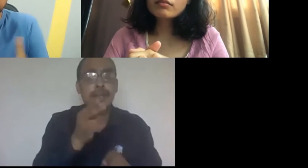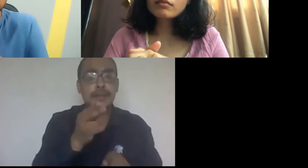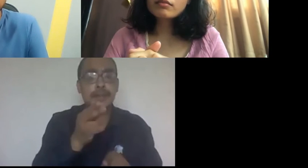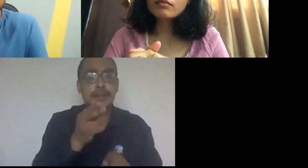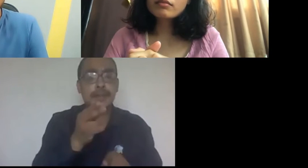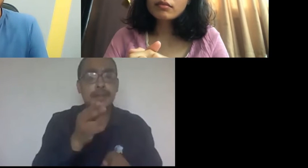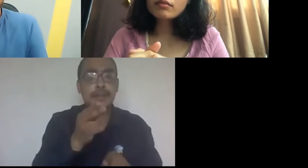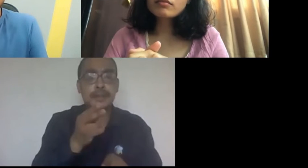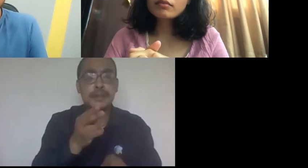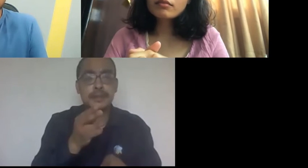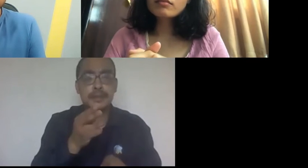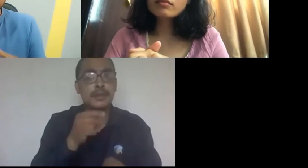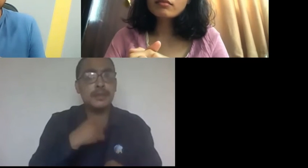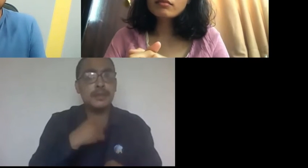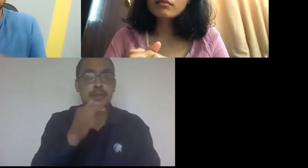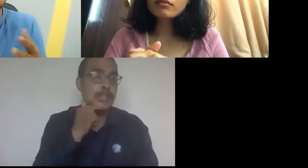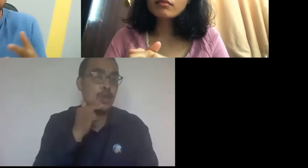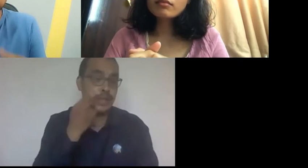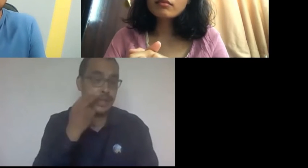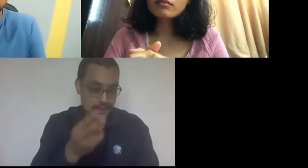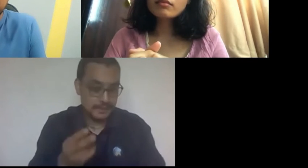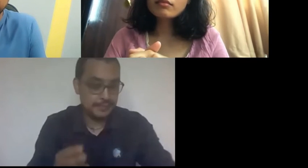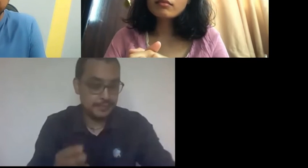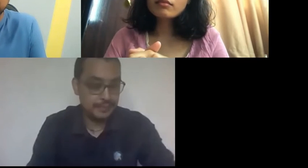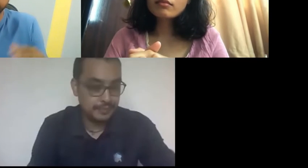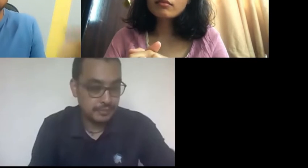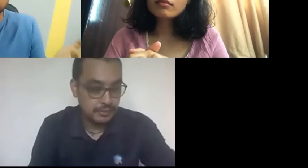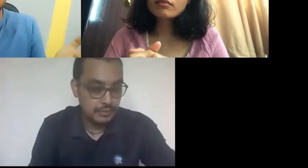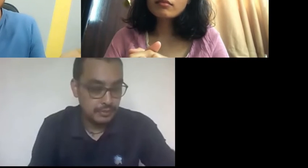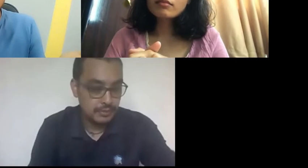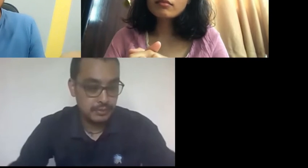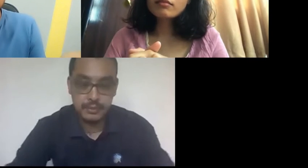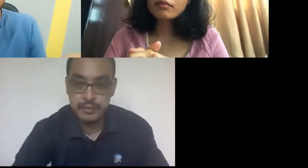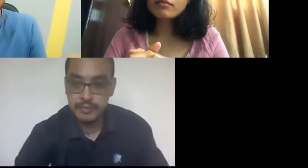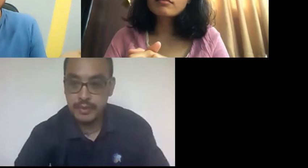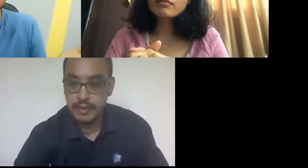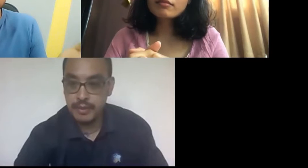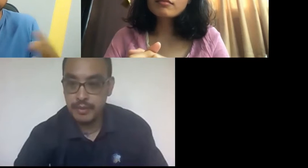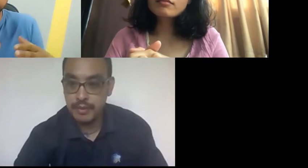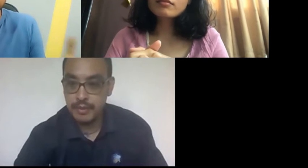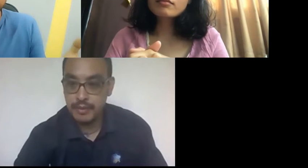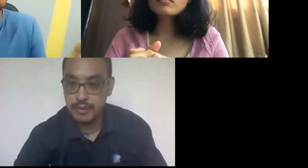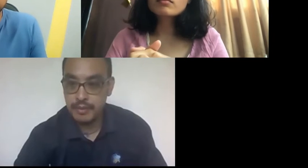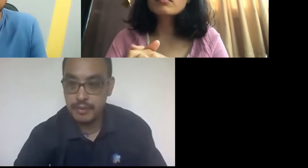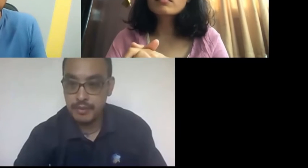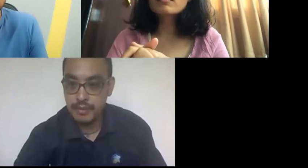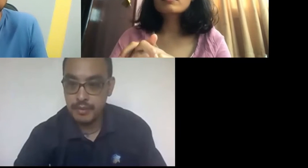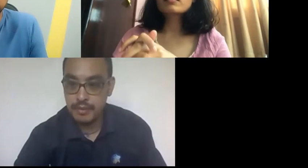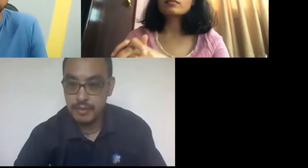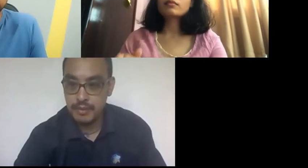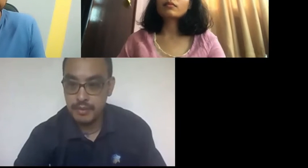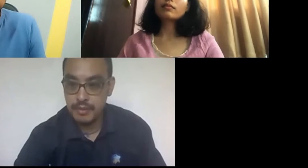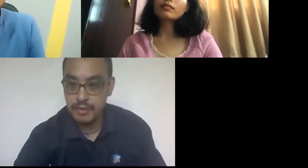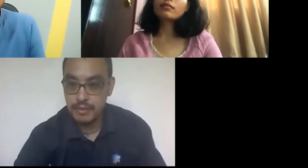टिकटकमै देखेको थिएँ मैले कि अलिकति ओल्ड एजको मान्छेहरू जुन आफ्नो ट्यालेन्ट कहिले पनि देखाउन नपाएको मान्छे होइन, जसको एकदम राम्रो डान्स गर्ने क्षमता